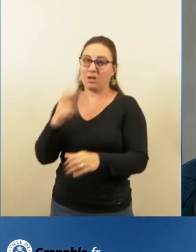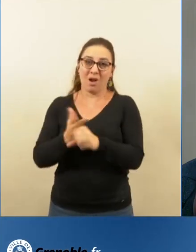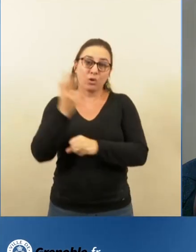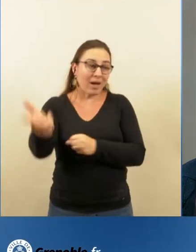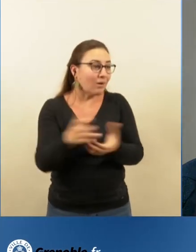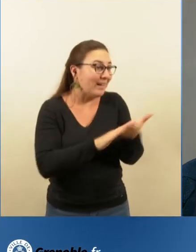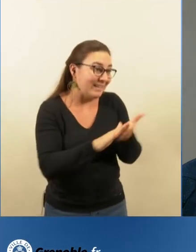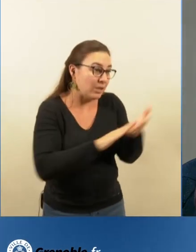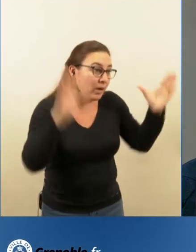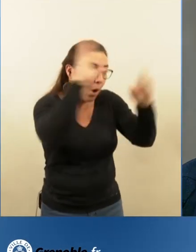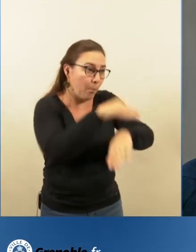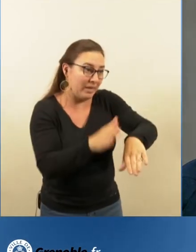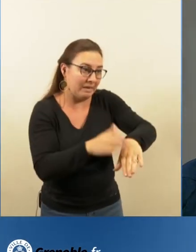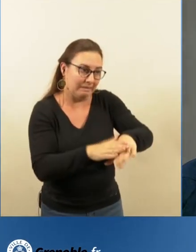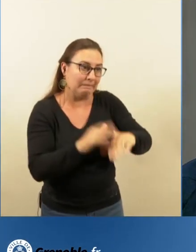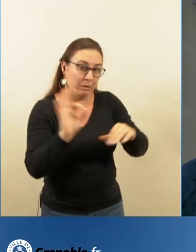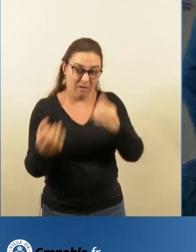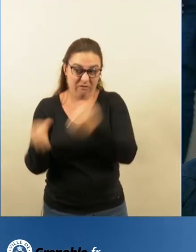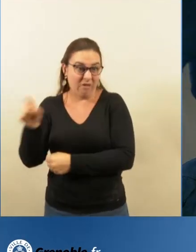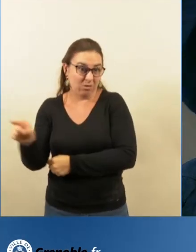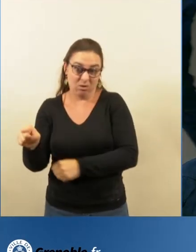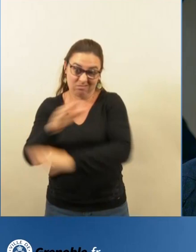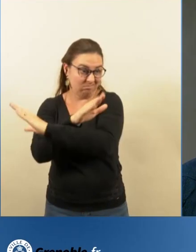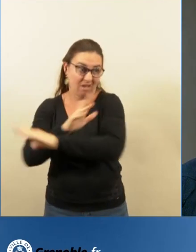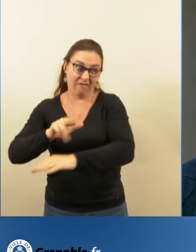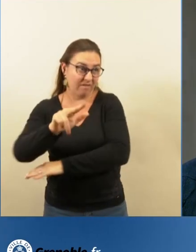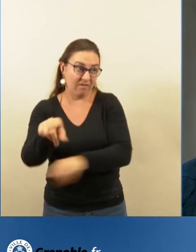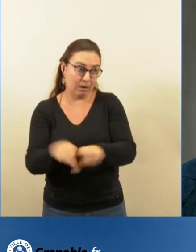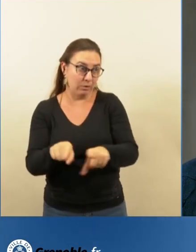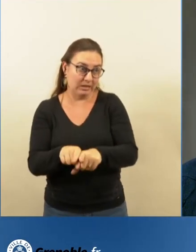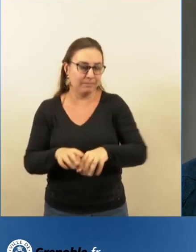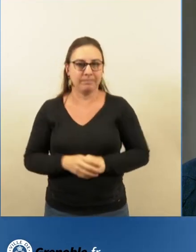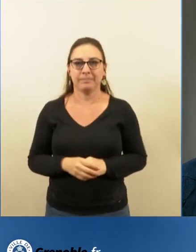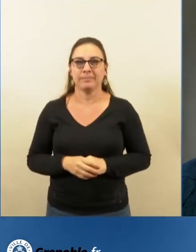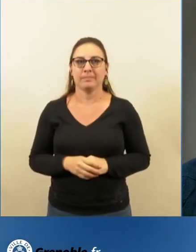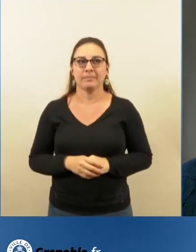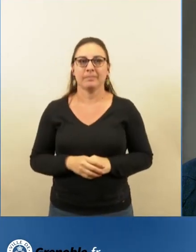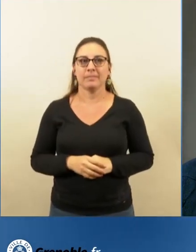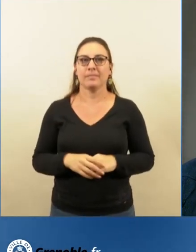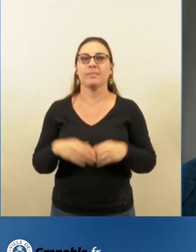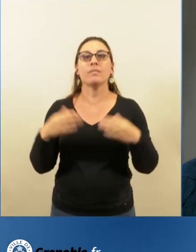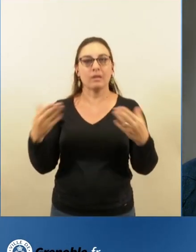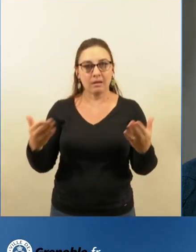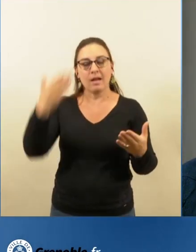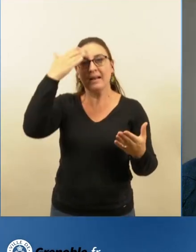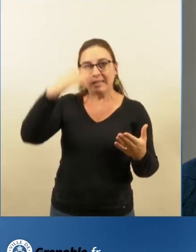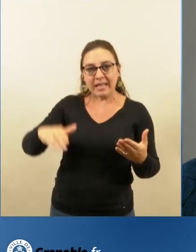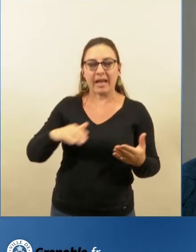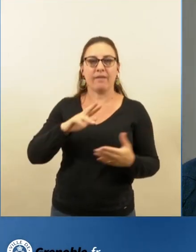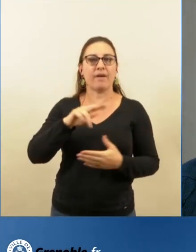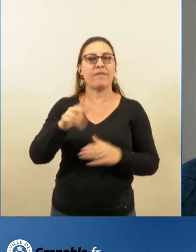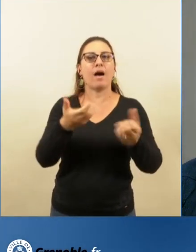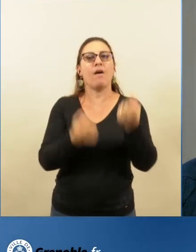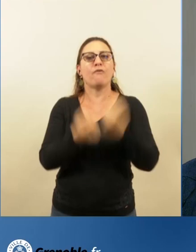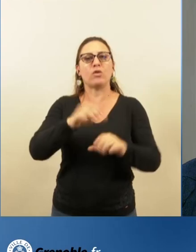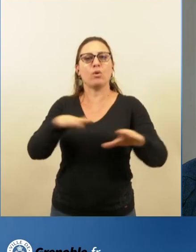après pardon on a oublié de vous dire ce véhicule aussi en fait ne va plus être autorisé à la circulation et enfin tout le monde sait que l'enjeu n'est pas de renouveler le parc de